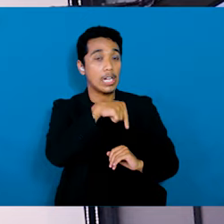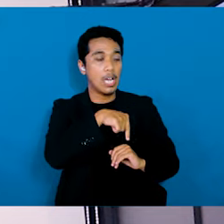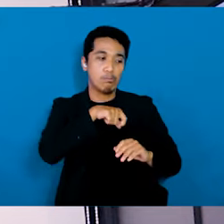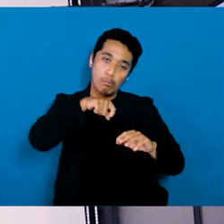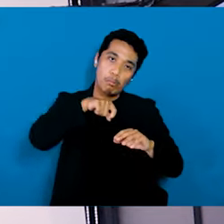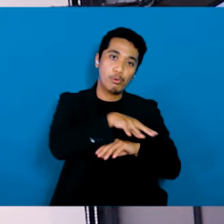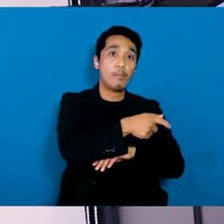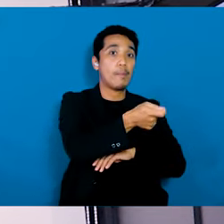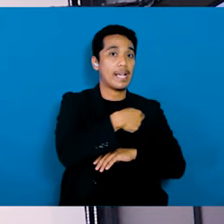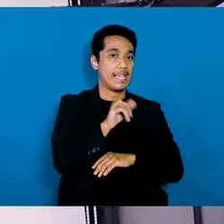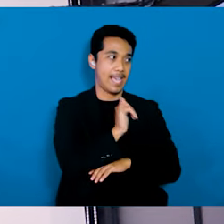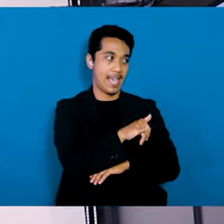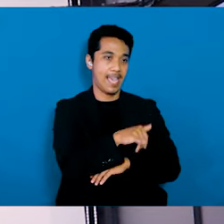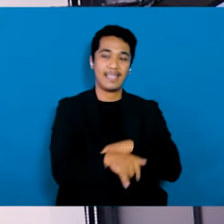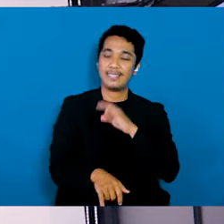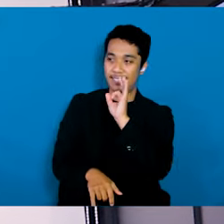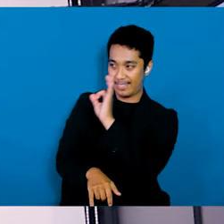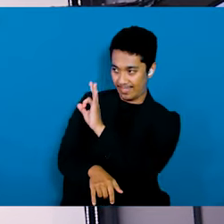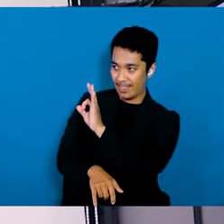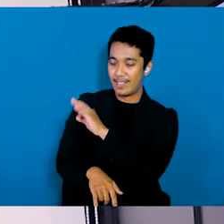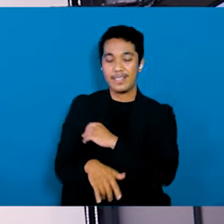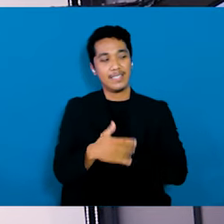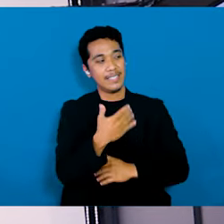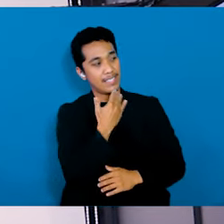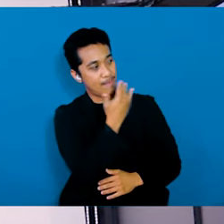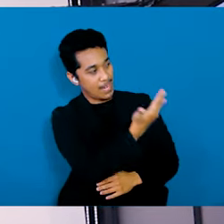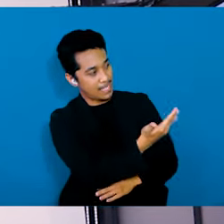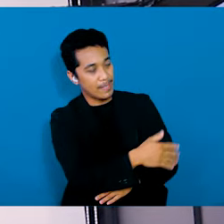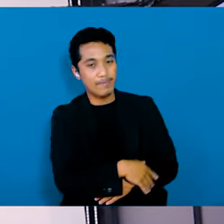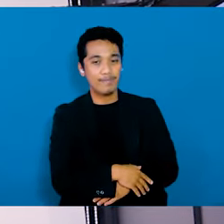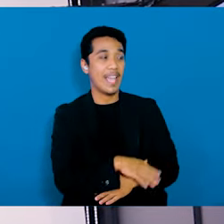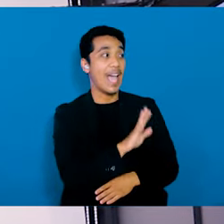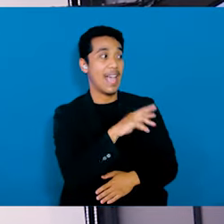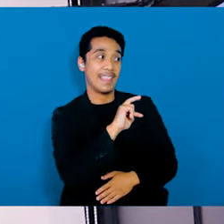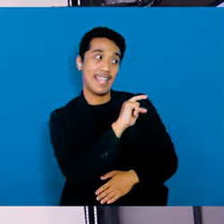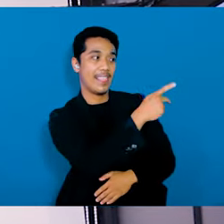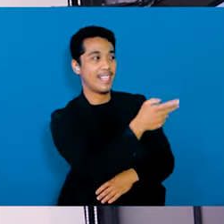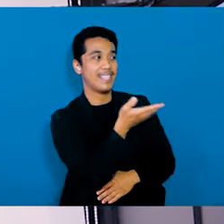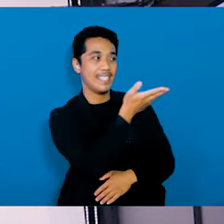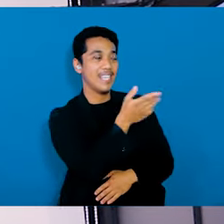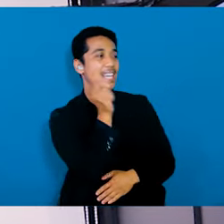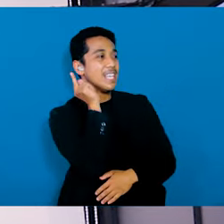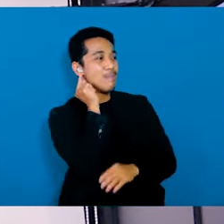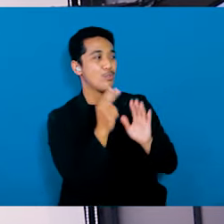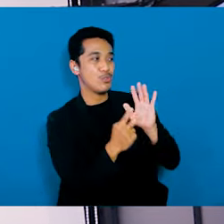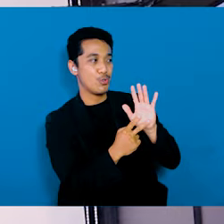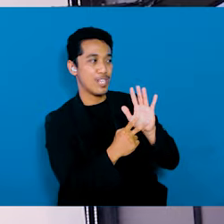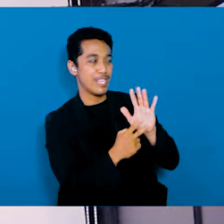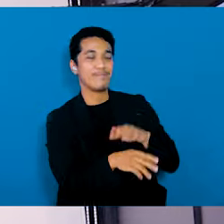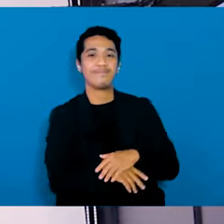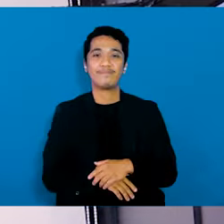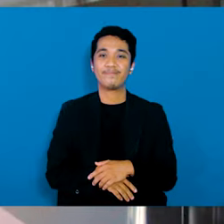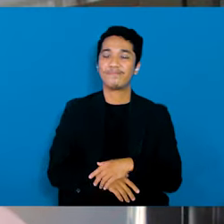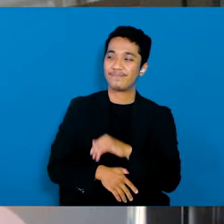sangat terimplementasikan ya, Mbak. Iya. Oke. Terima kasih Mbak Ipung. Bu Nuning nih. Silakan, Bu.